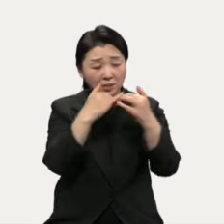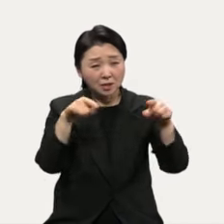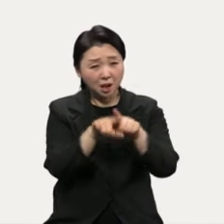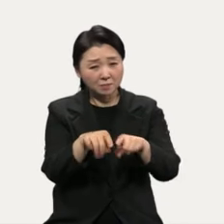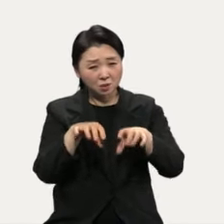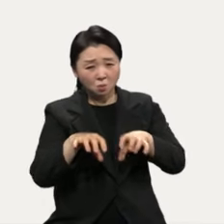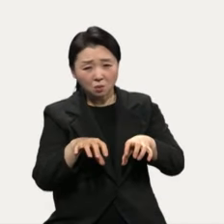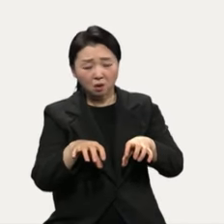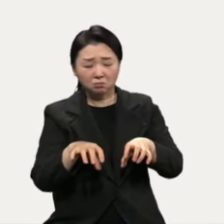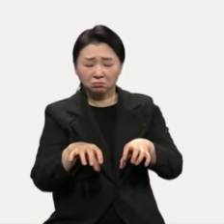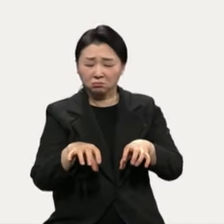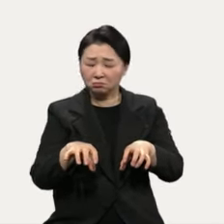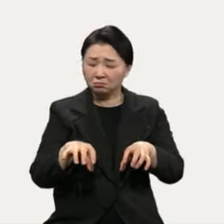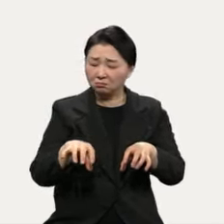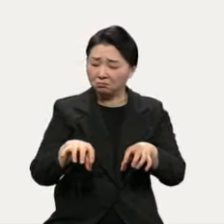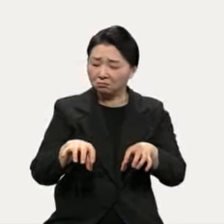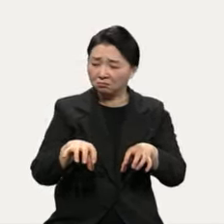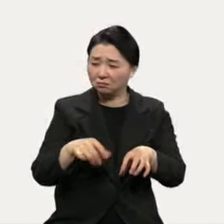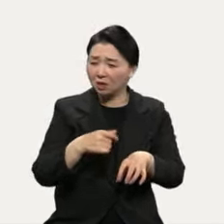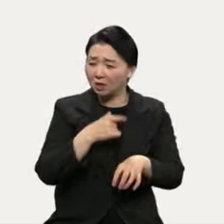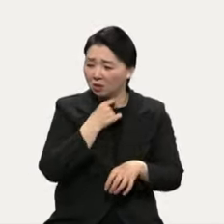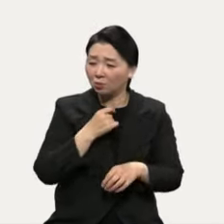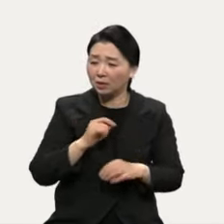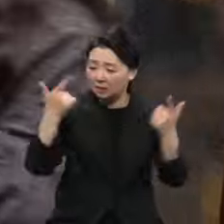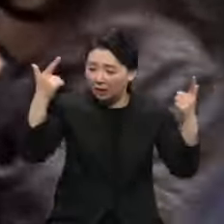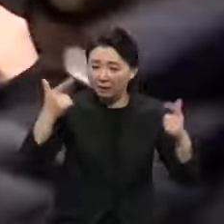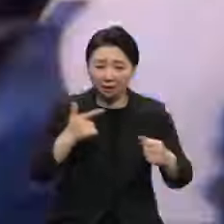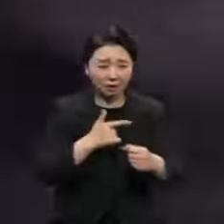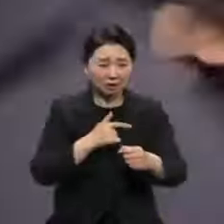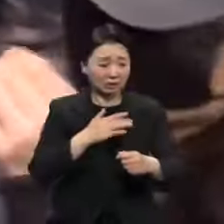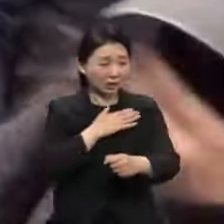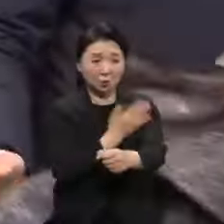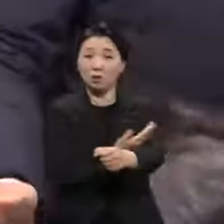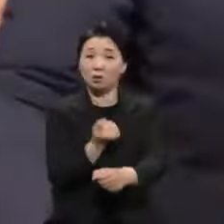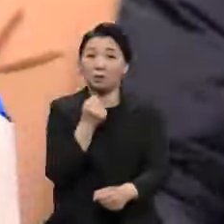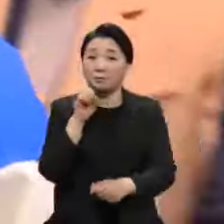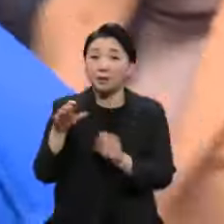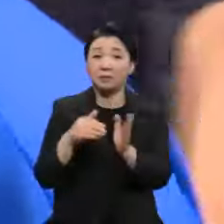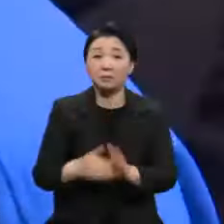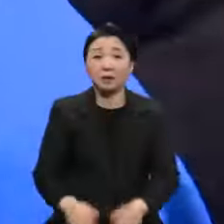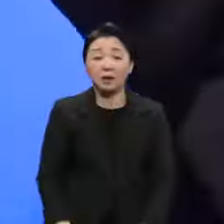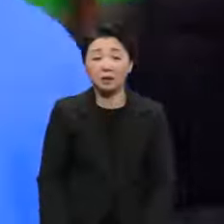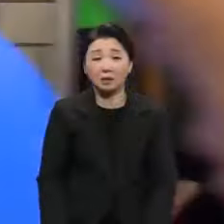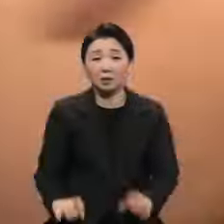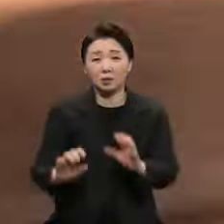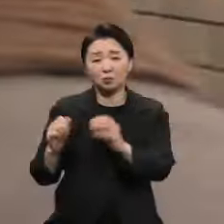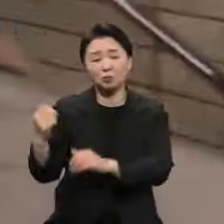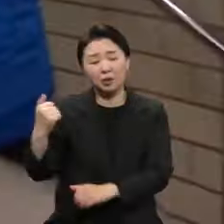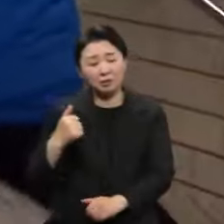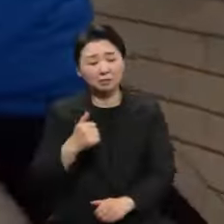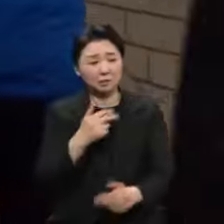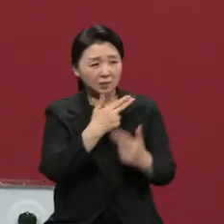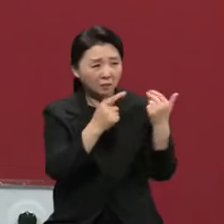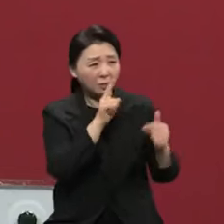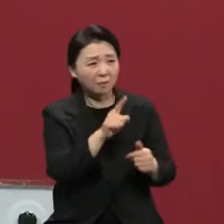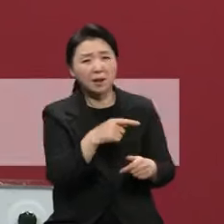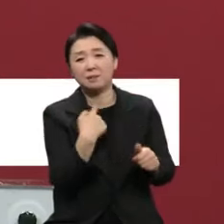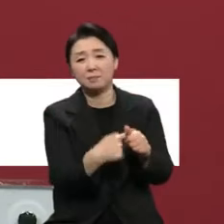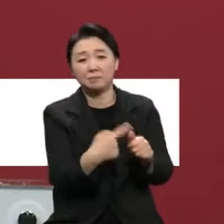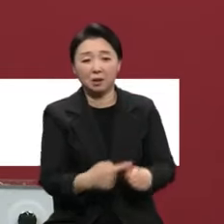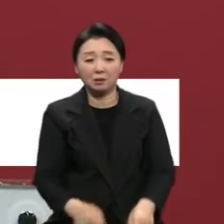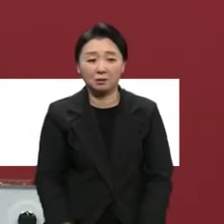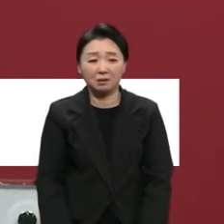안 있을 수 있는 것도 시민의 권리라고 항변했습니다. 국민의힘은 이 대표의 주장을 강하게 비판했습니다. 정말로